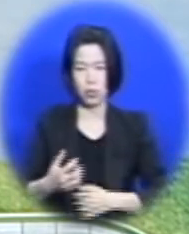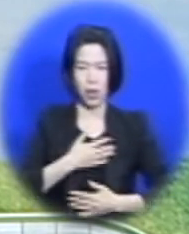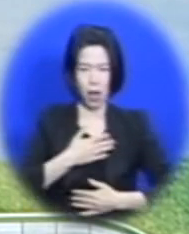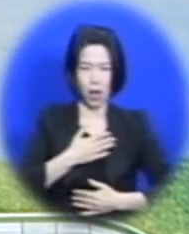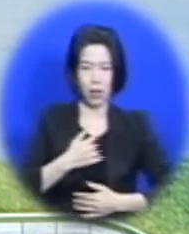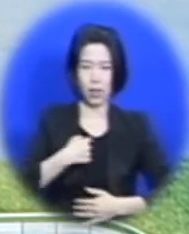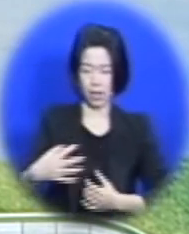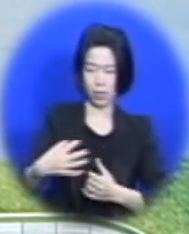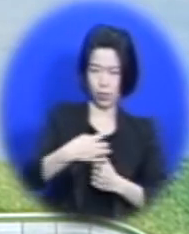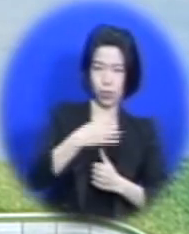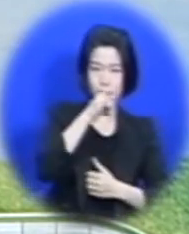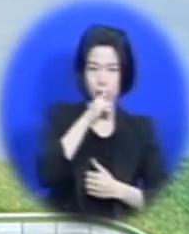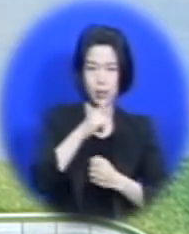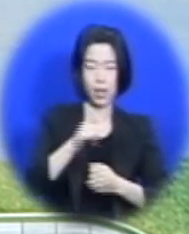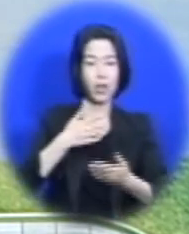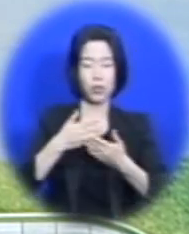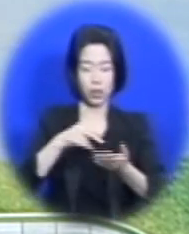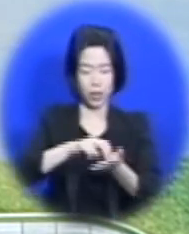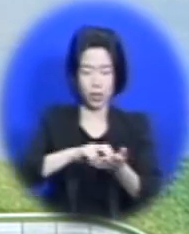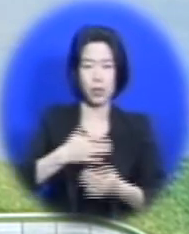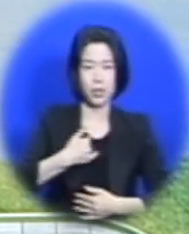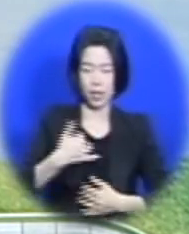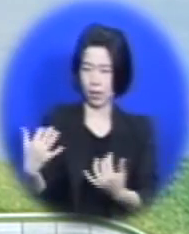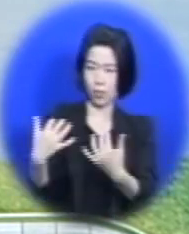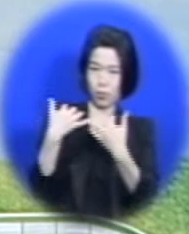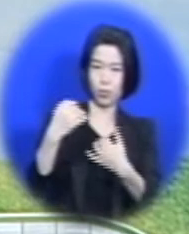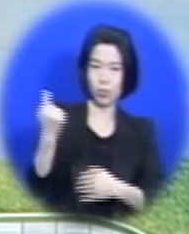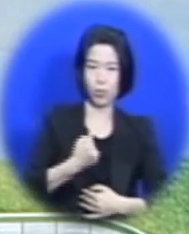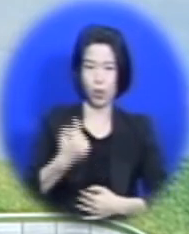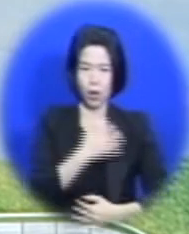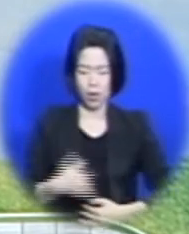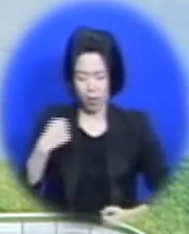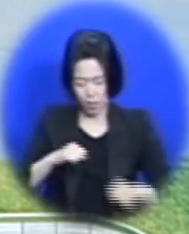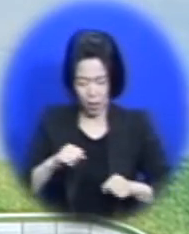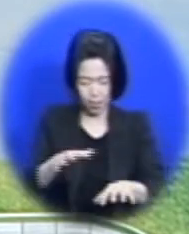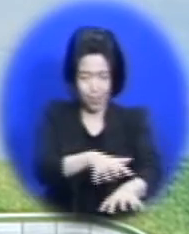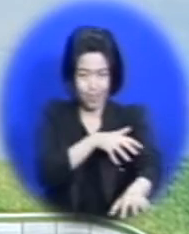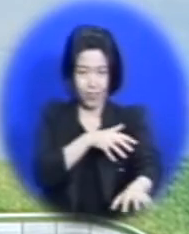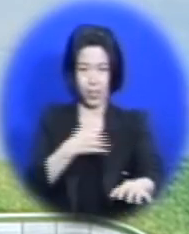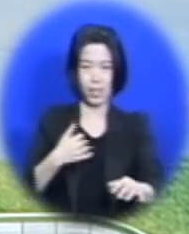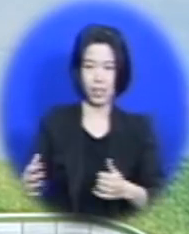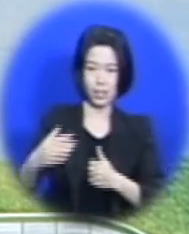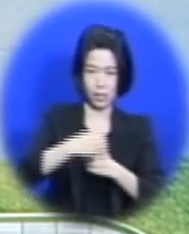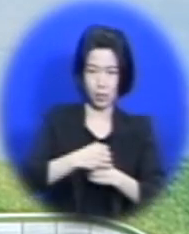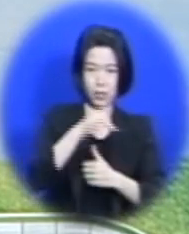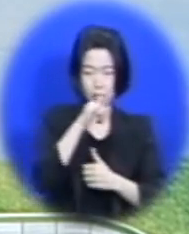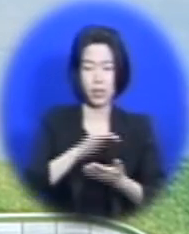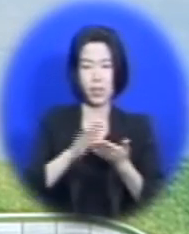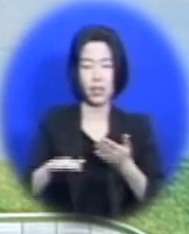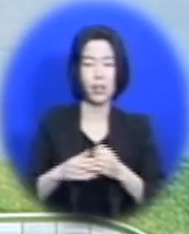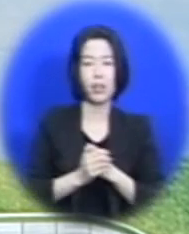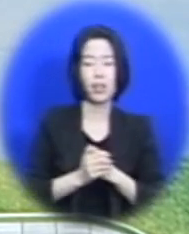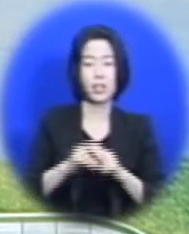나를 엄습합니다. 두려움과 떨림이 나에게 밀려오고 몸서리치는 전율이 나를 덮습니다.